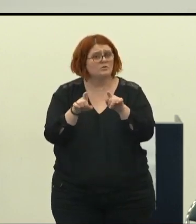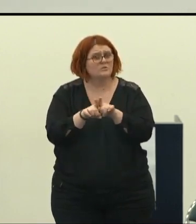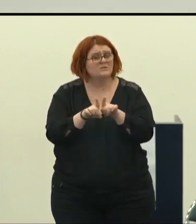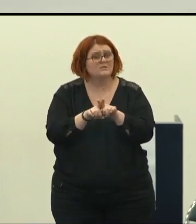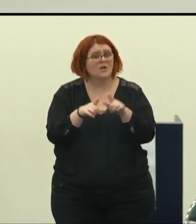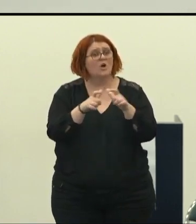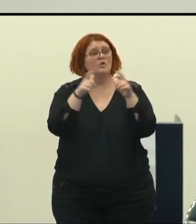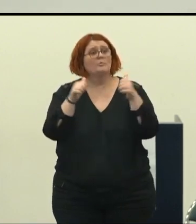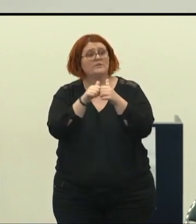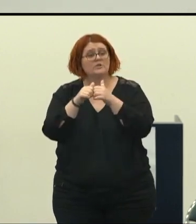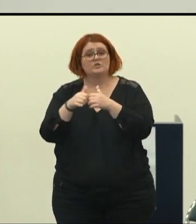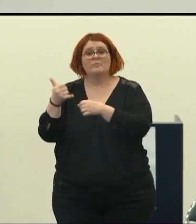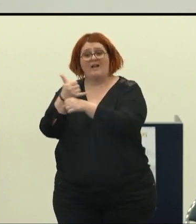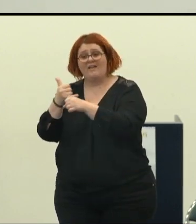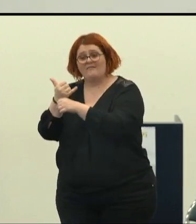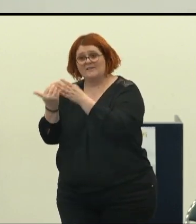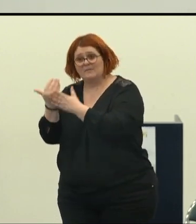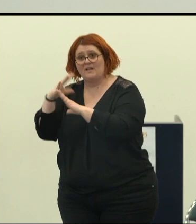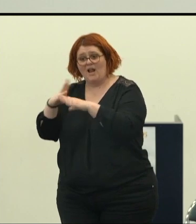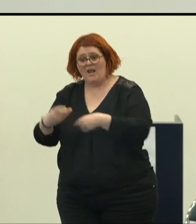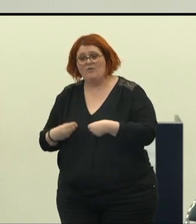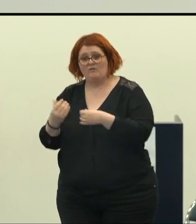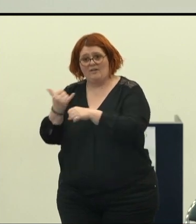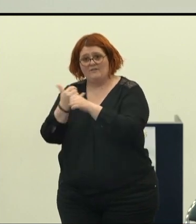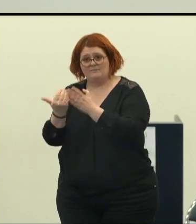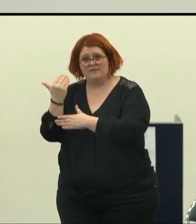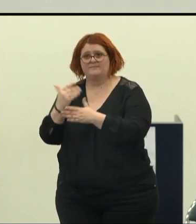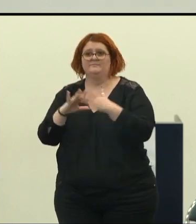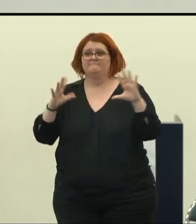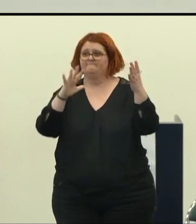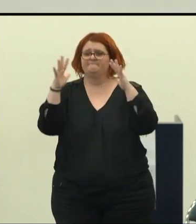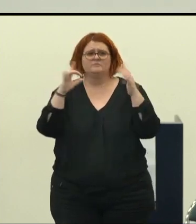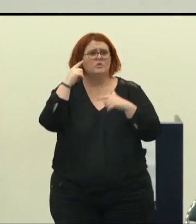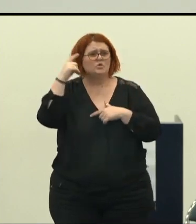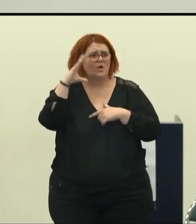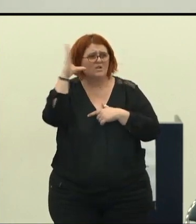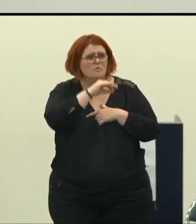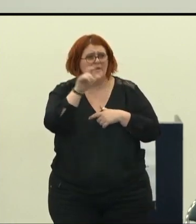qui a assuré le café ce matin, l'accueil café, etc. Voilà. Donc, je crois que nous avons